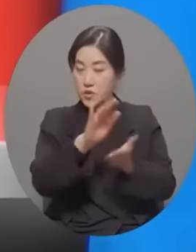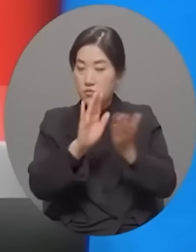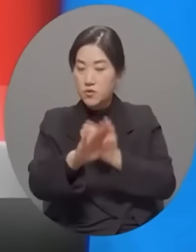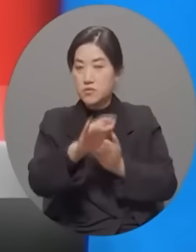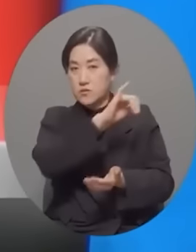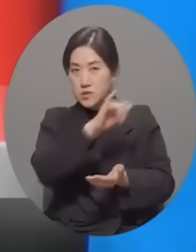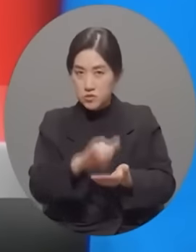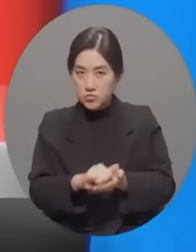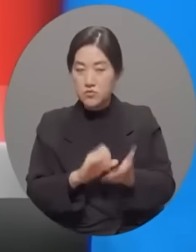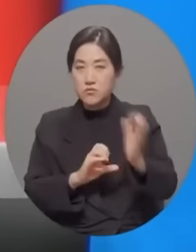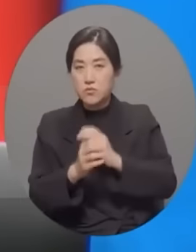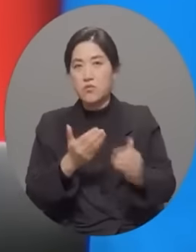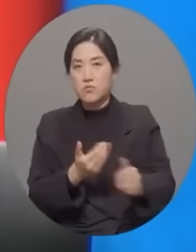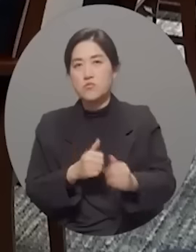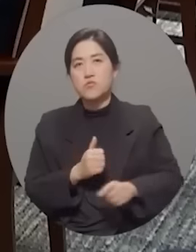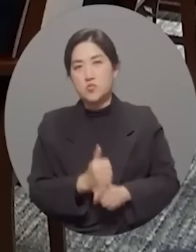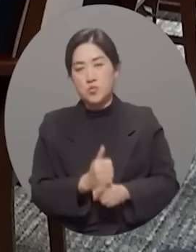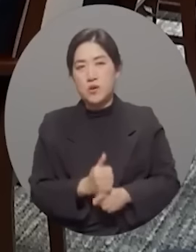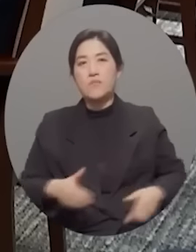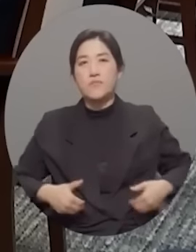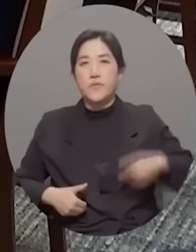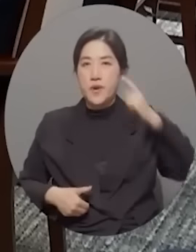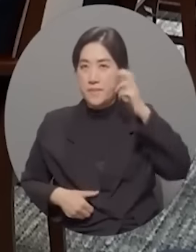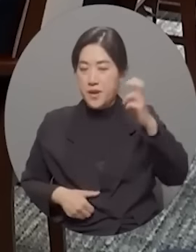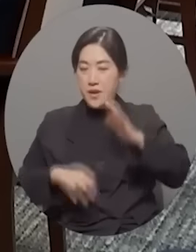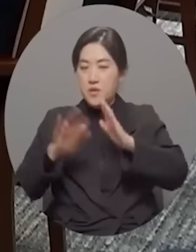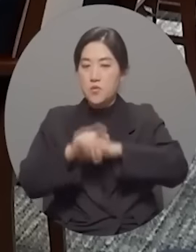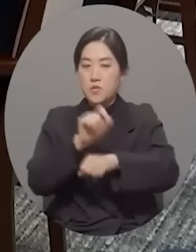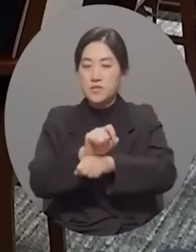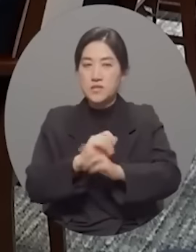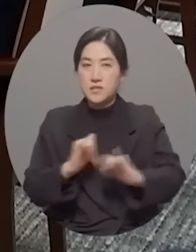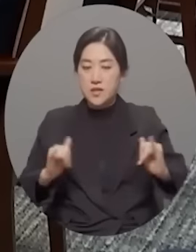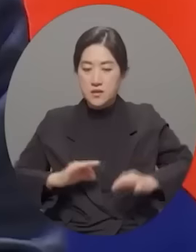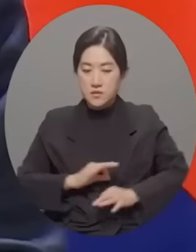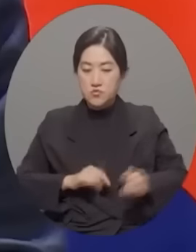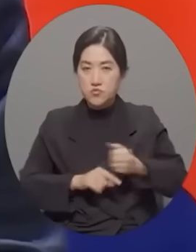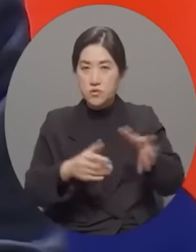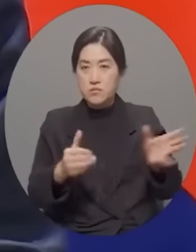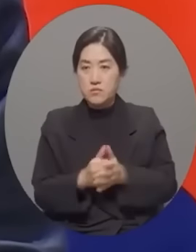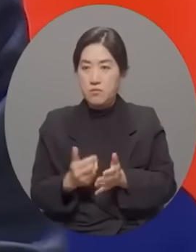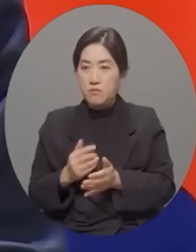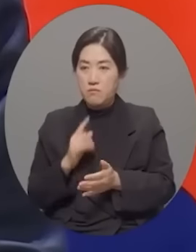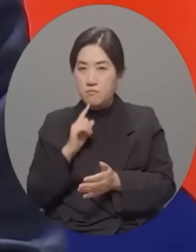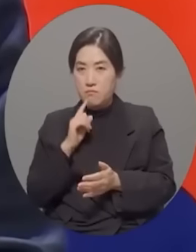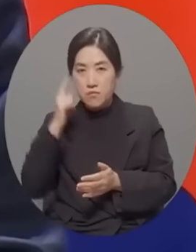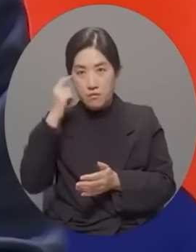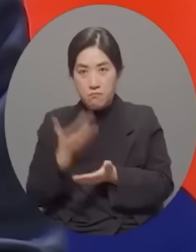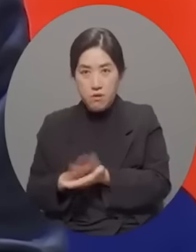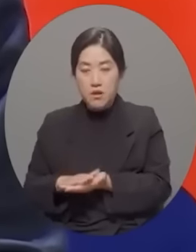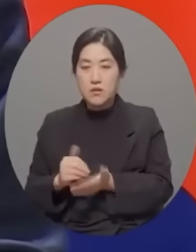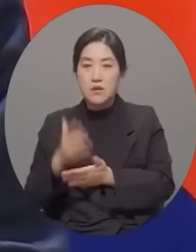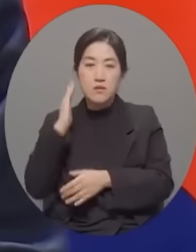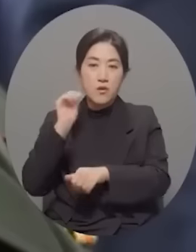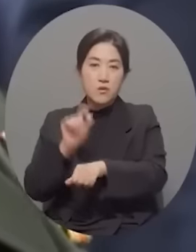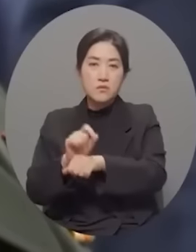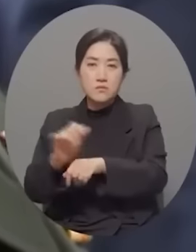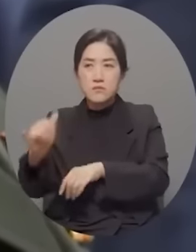귀국과 추가 조사는 불가피해 보입니다. 공수처는 이 전 장관이 돌연 변심한 이유, 또 대통령실 번호로 누가